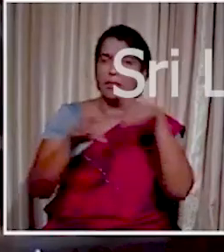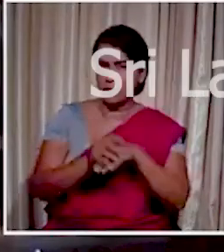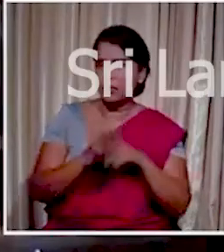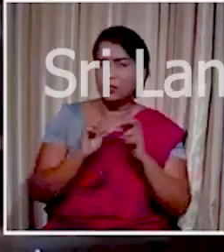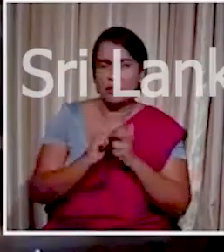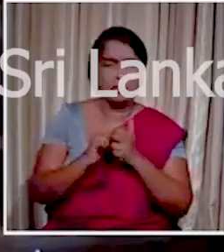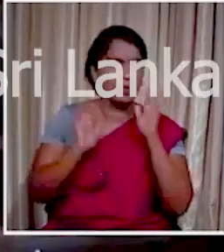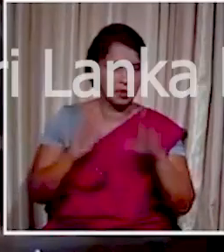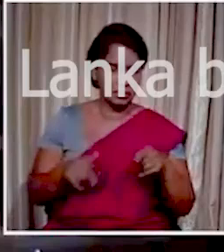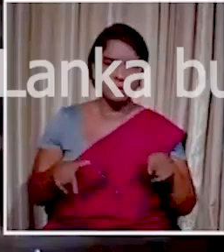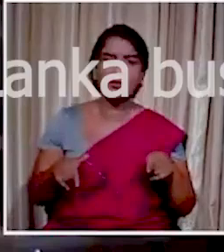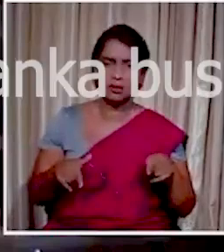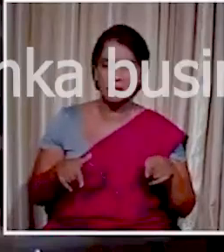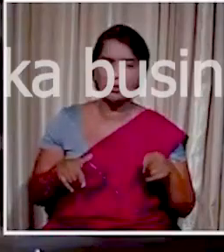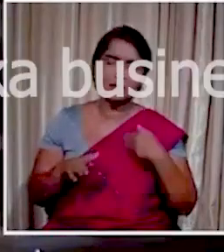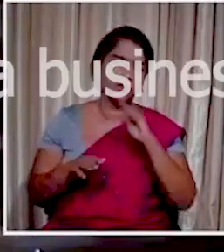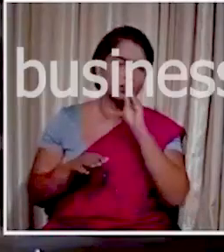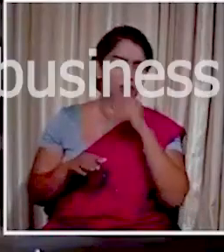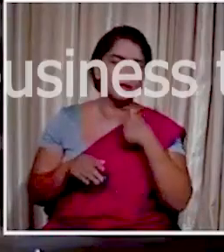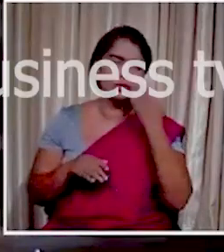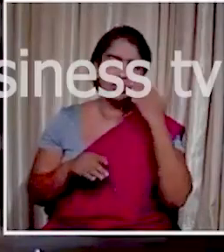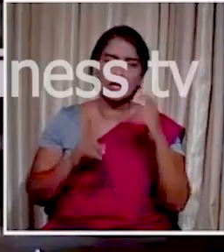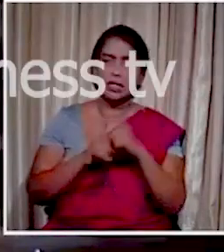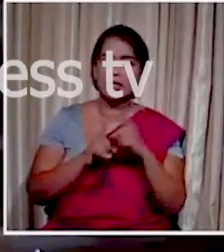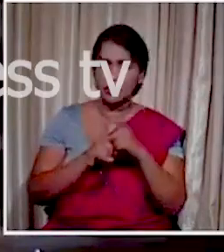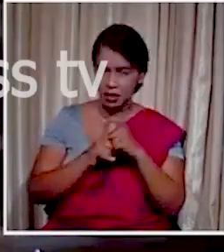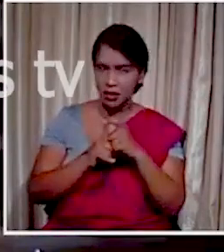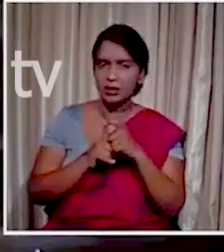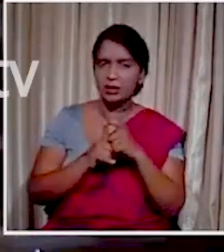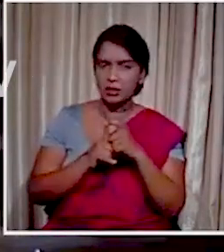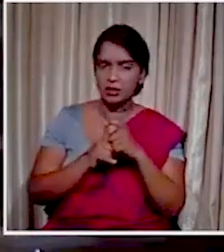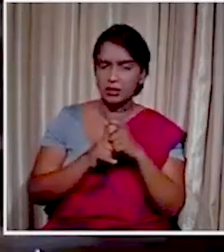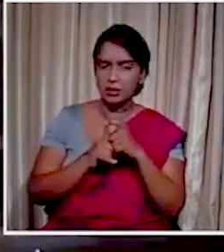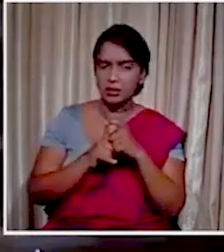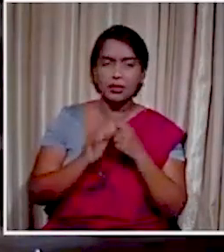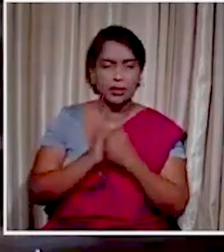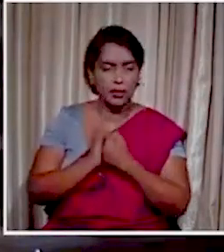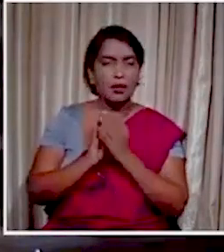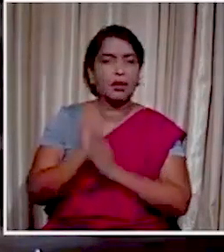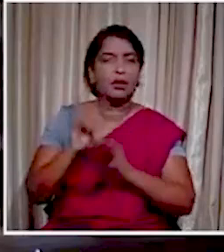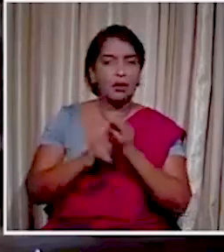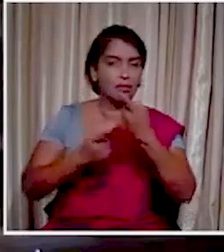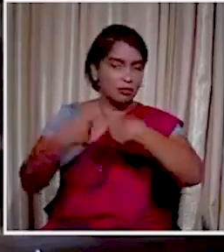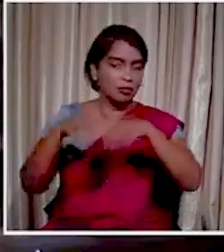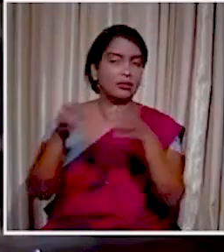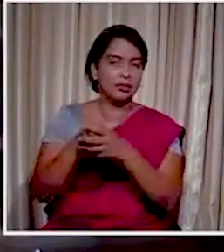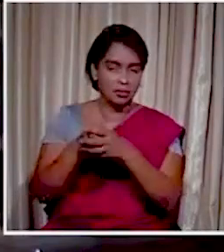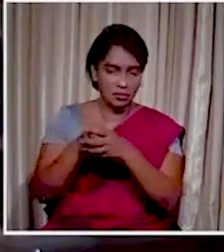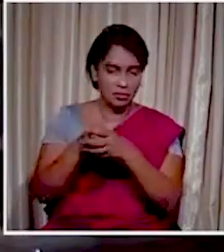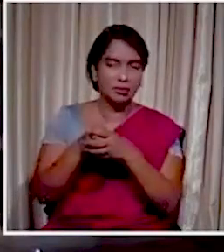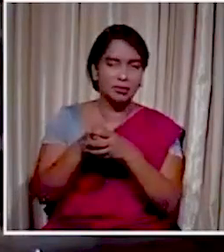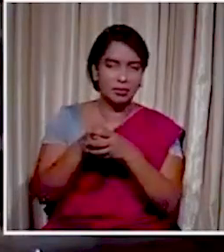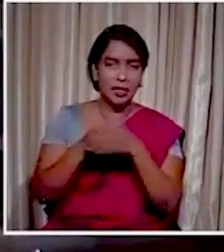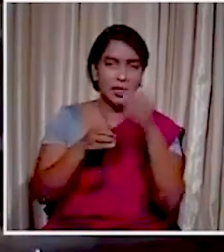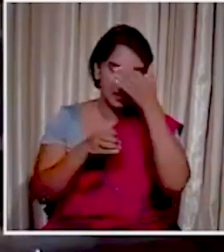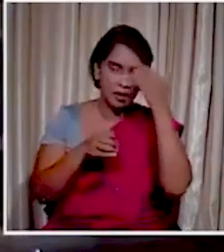තිබෙනවා සාමාන්‍යයෙන් ගත්තාම මා දැක්කා ඩලස් සලහ පෙරම ගරු මන්ත්‍රීතුමාගේ පිළ හැටියට